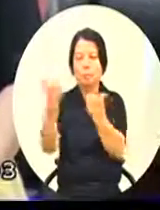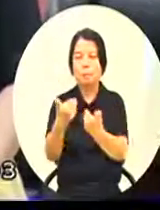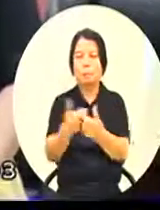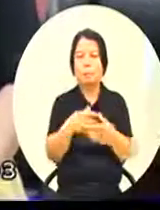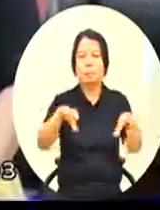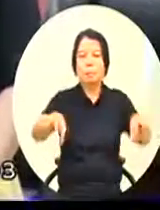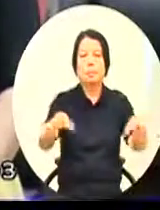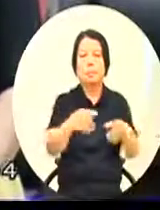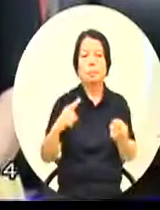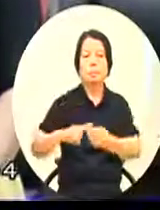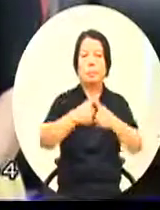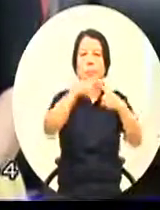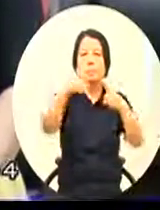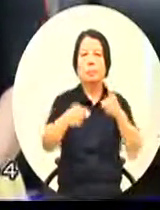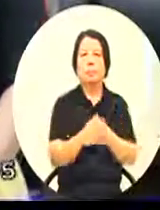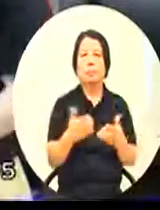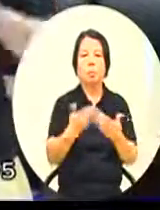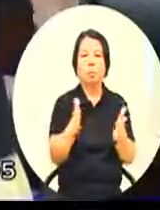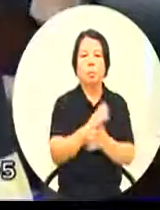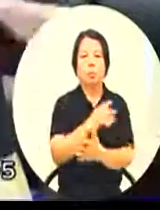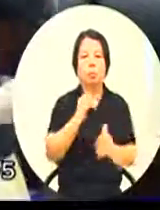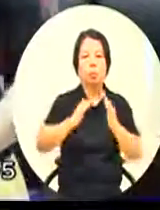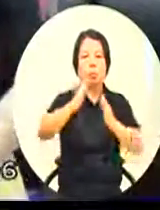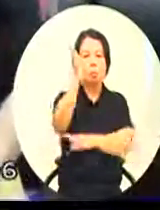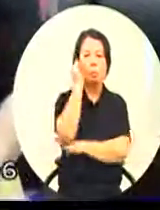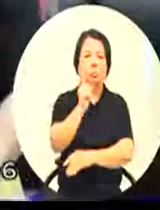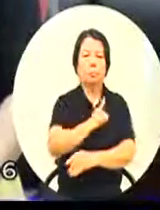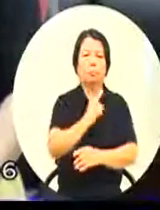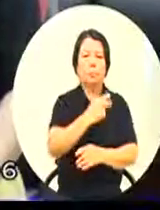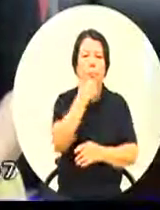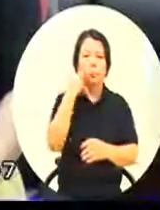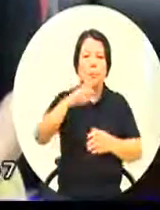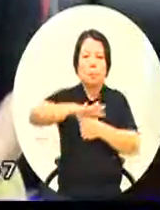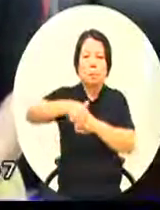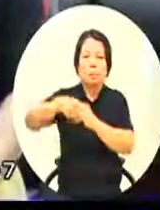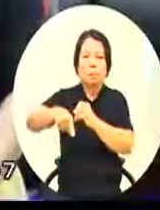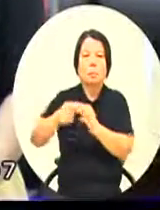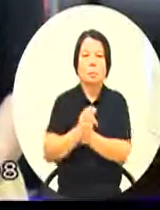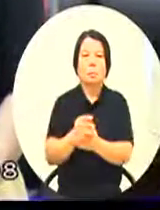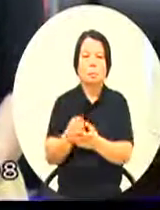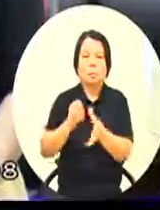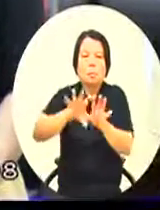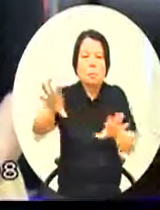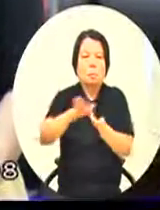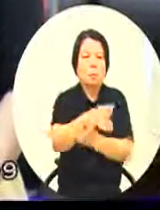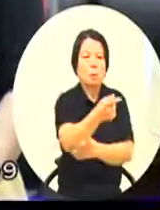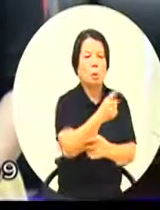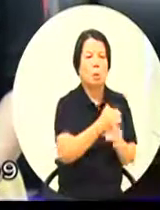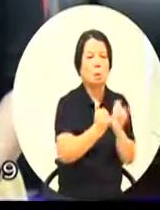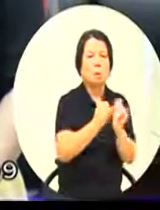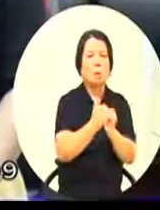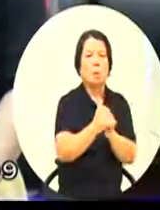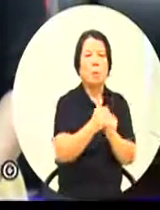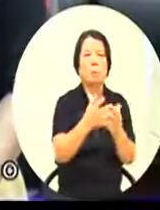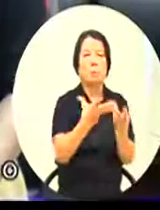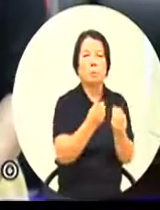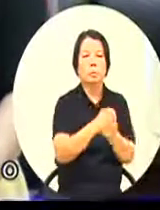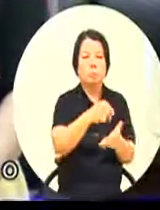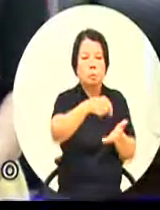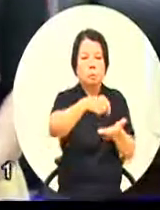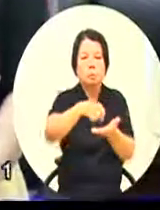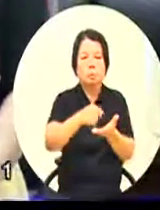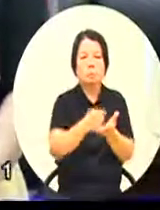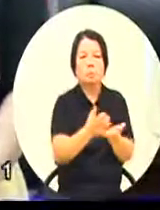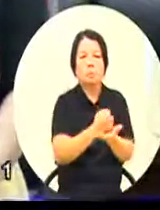懒人包让市民看，但是呢，民间的懒人包却是见不了光，他要透过自己的方式、自己的管